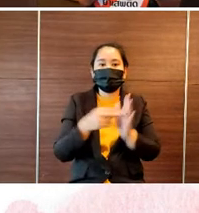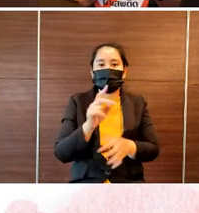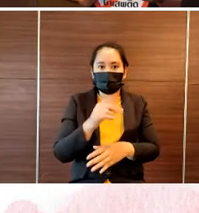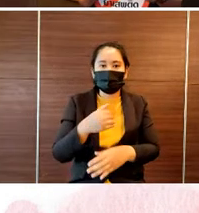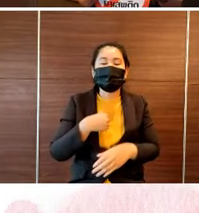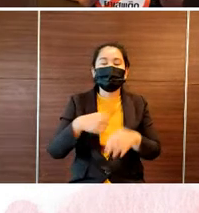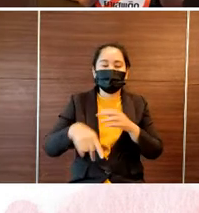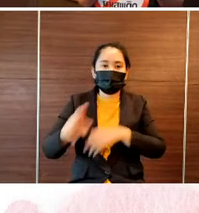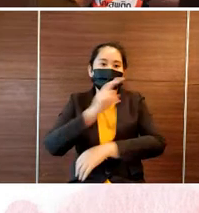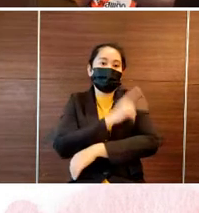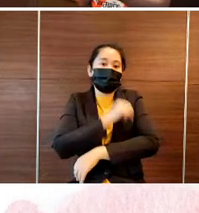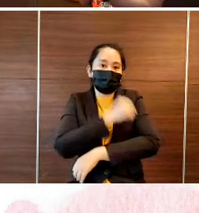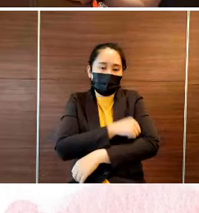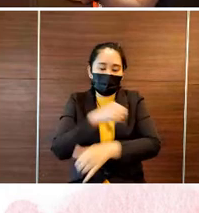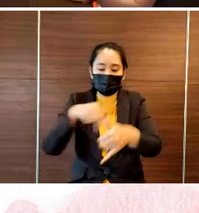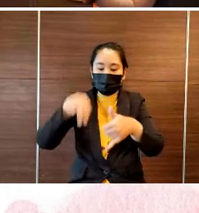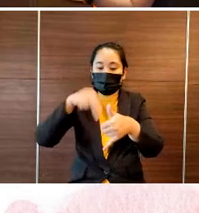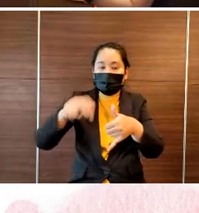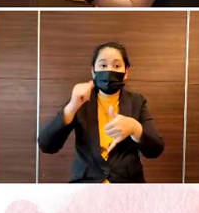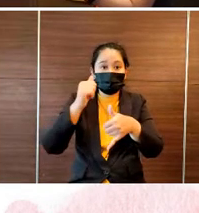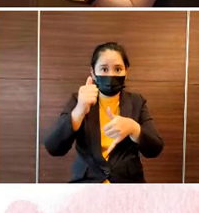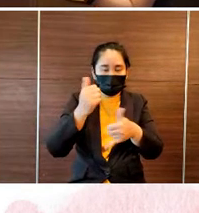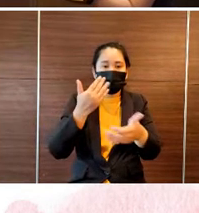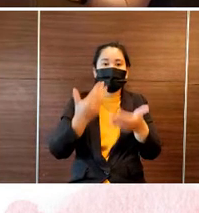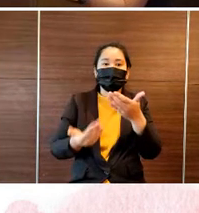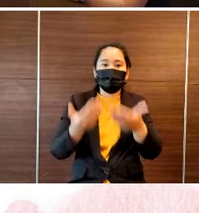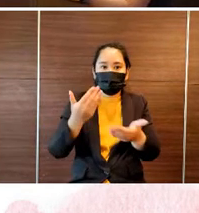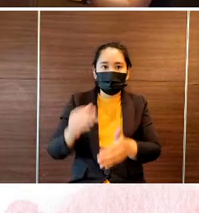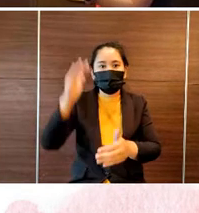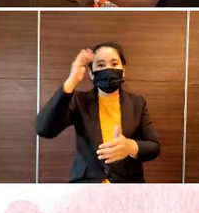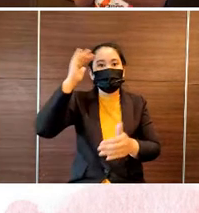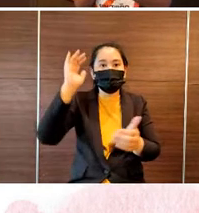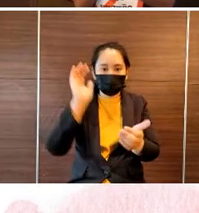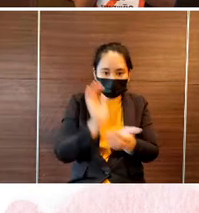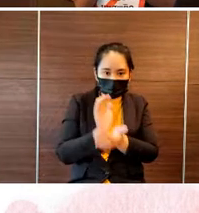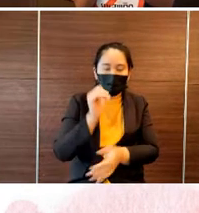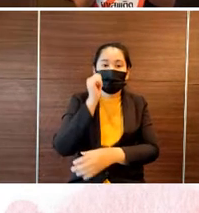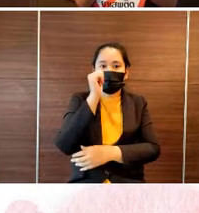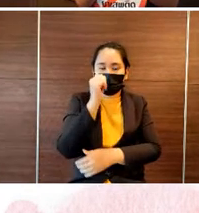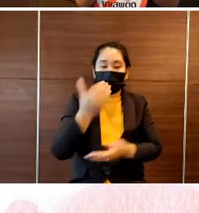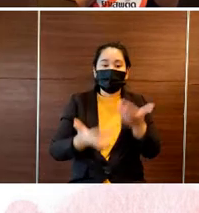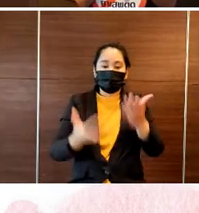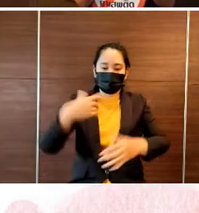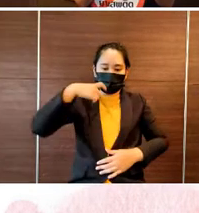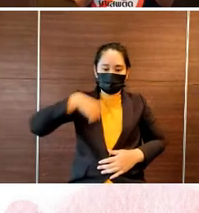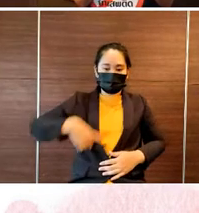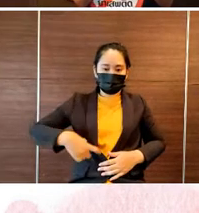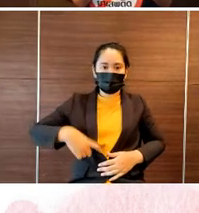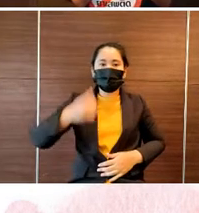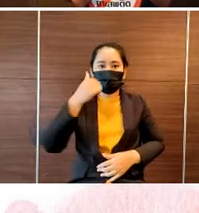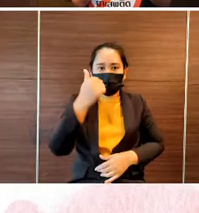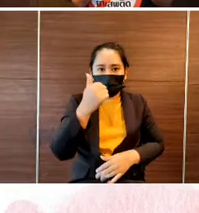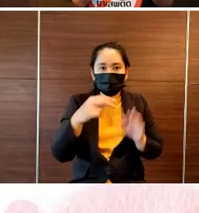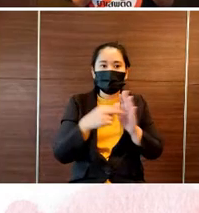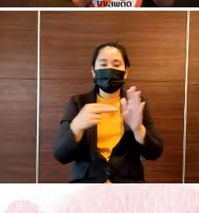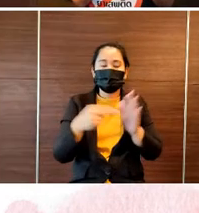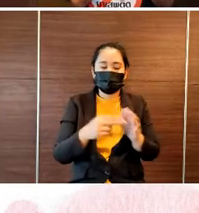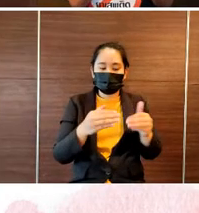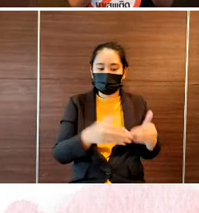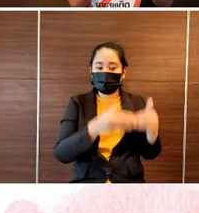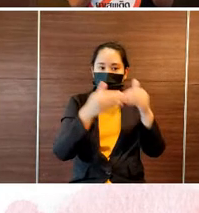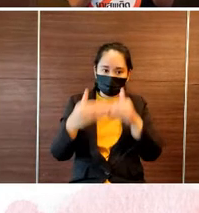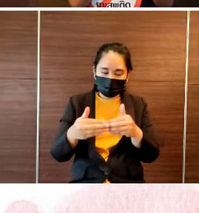รมผู้เสพคือผู้ป่วยจะไปหาหมอหรือจะไปหาตำรวจเนาะหรือจะไปหาศาลตั้งเป้าการนำคนเข้าสู่การบำบัด